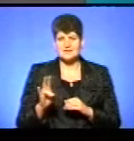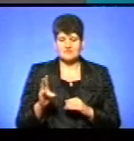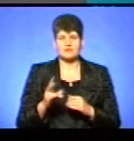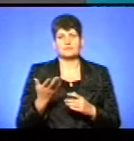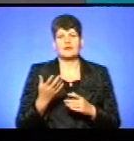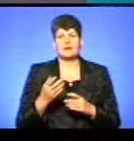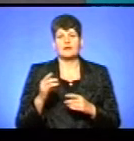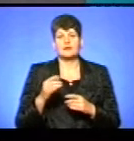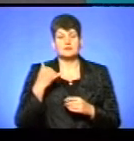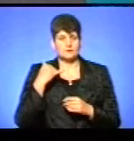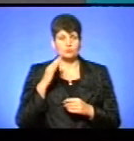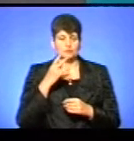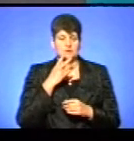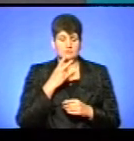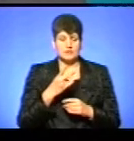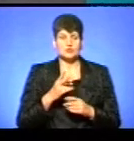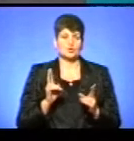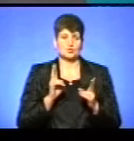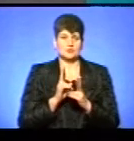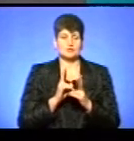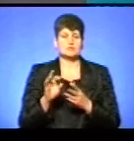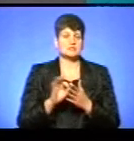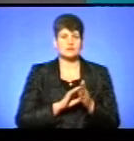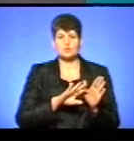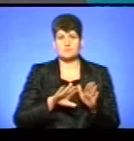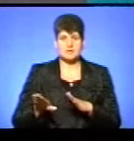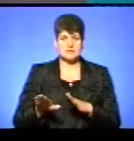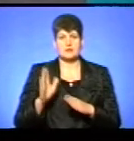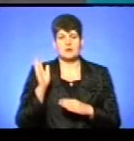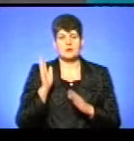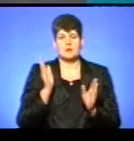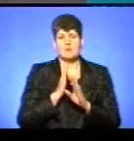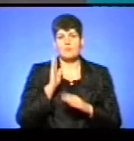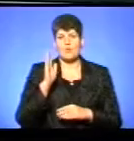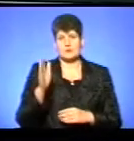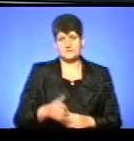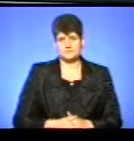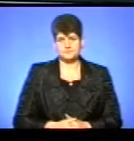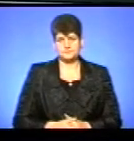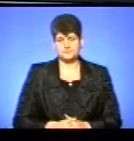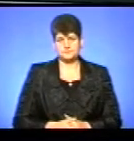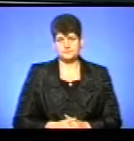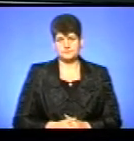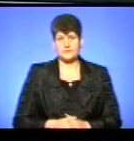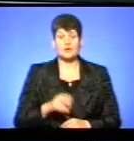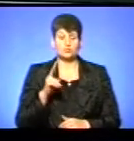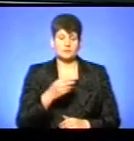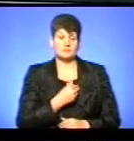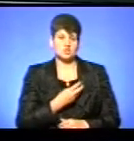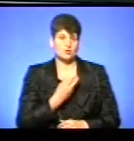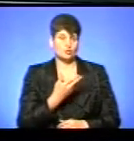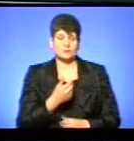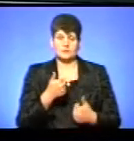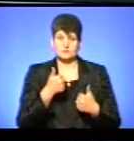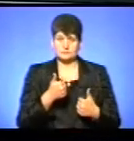бачити на наших екранах. Зустрінемося одразу після прогнозу синоптиків. Богдану. Людмило, бажаю тобі